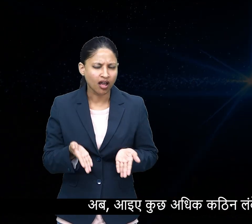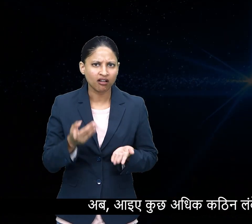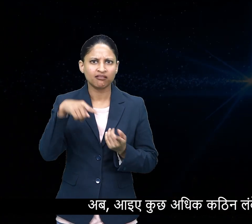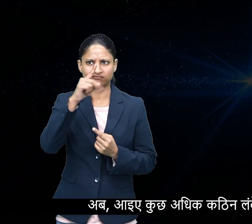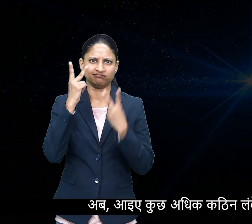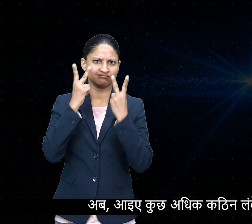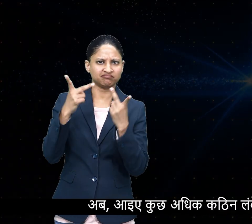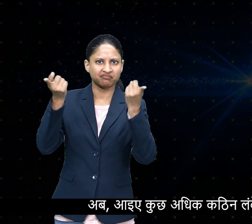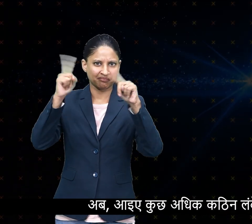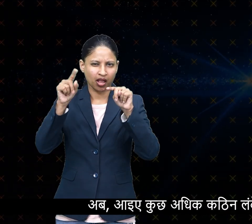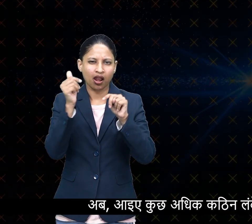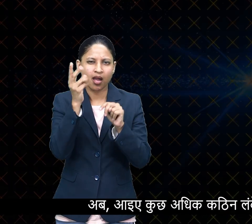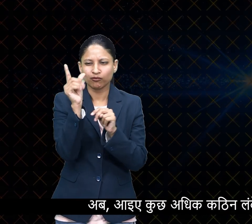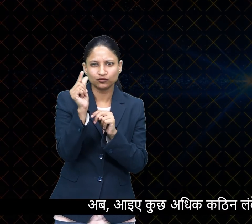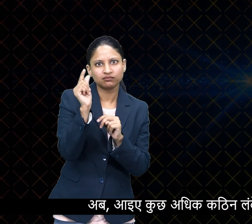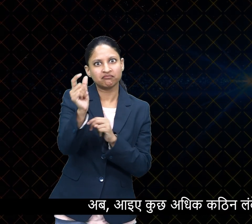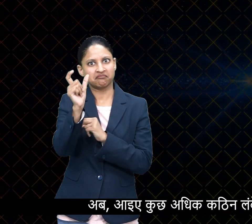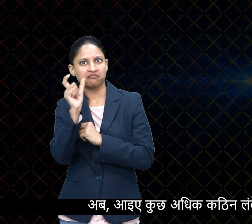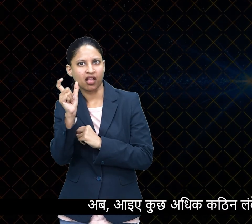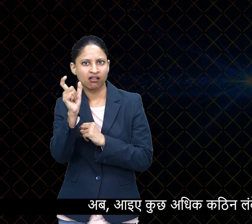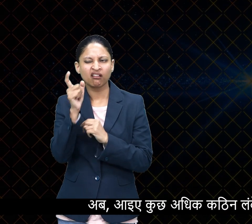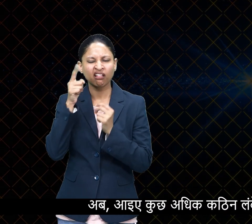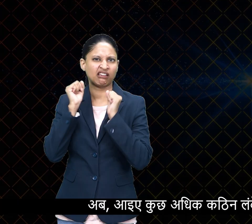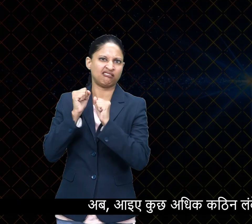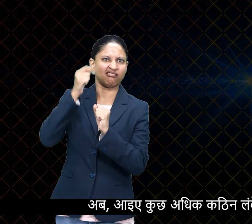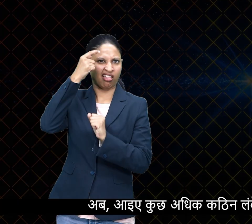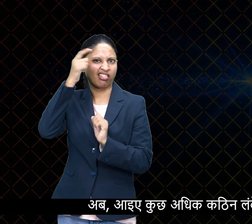अब आइए कुछ अधिक कठिन लंबे भाग की समस्याओं को हल करें।